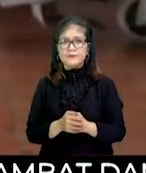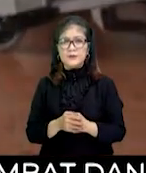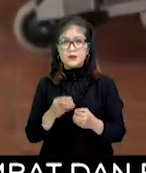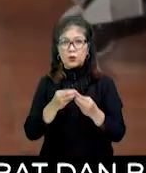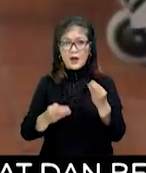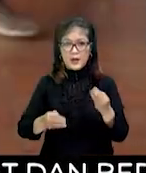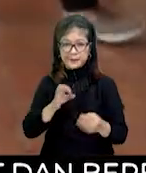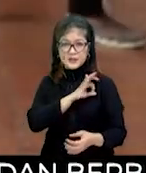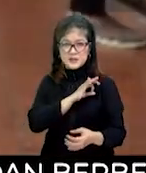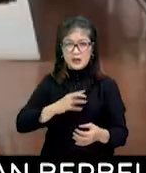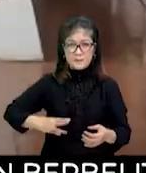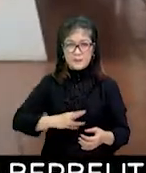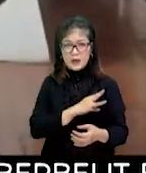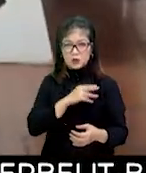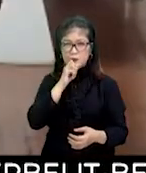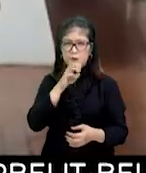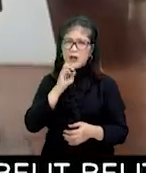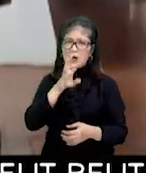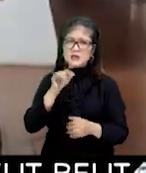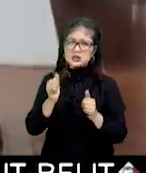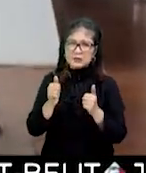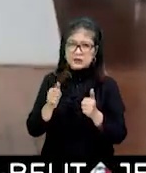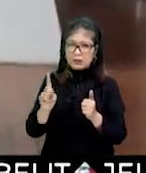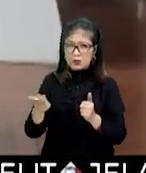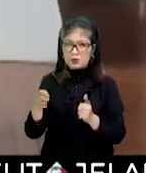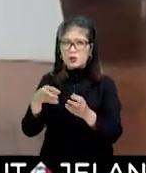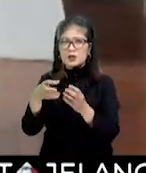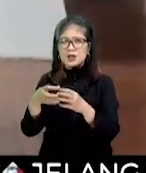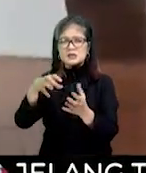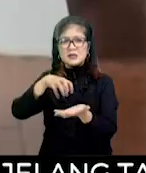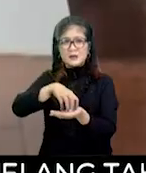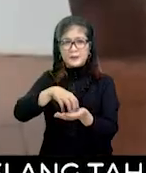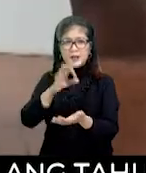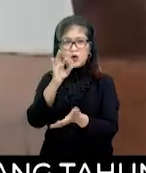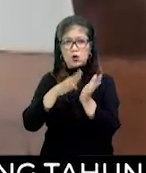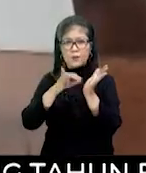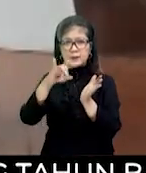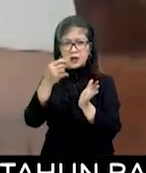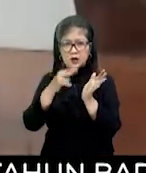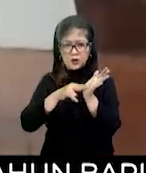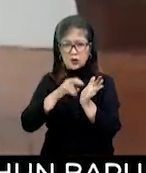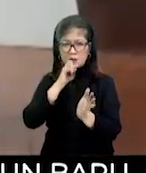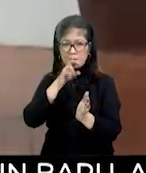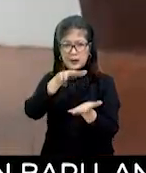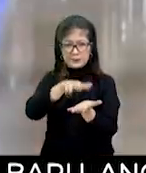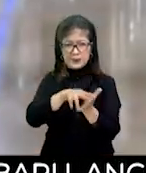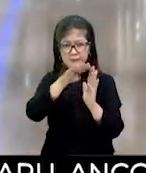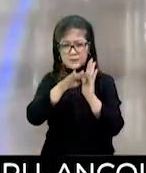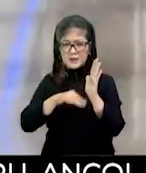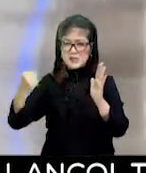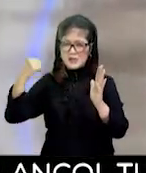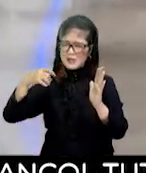telah diinstruksikan untuk bersiap dengan ditemukannya transmisi lokal Omikron. Wapres juga mengatakan penerapan protokol kesehatan